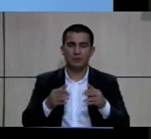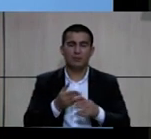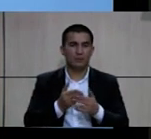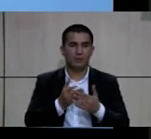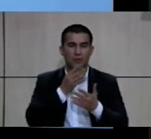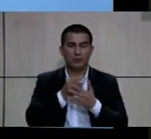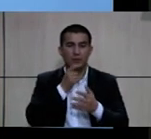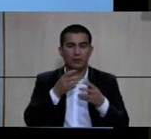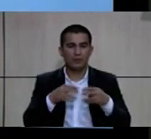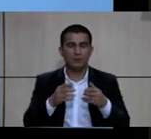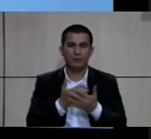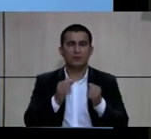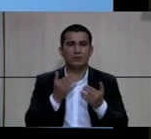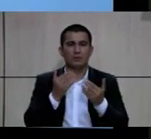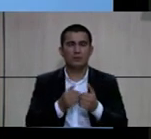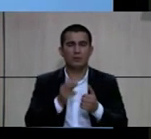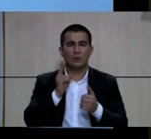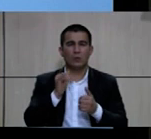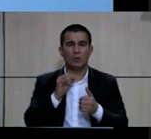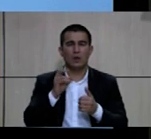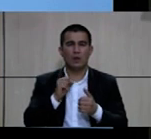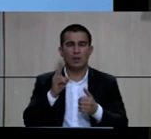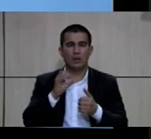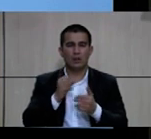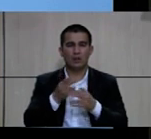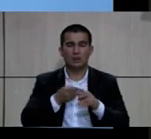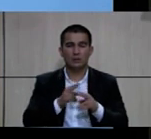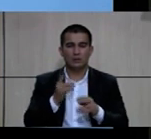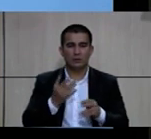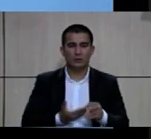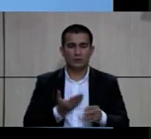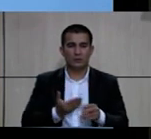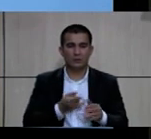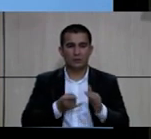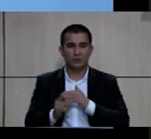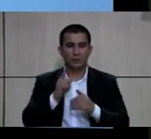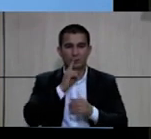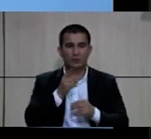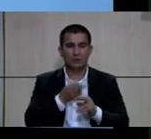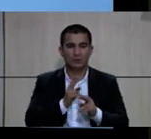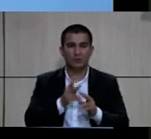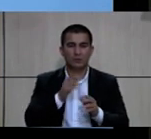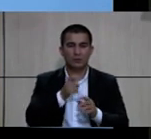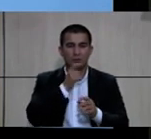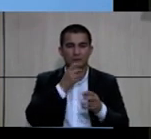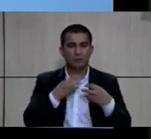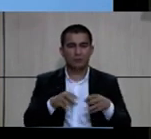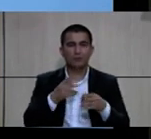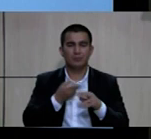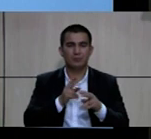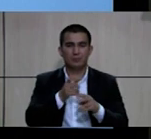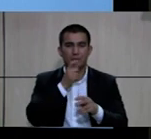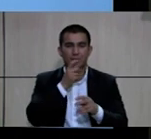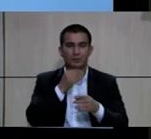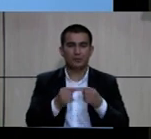Tuxum qo'yuvchilar, ya'ni kloakalilar bo'lib, tirik bola tug'masdan tuxum qo'yib ko'payadi.